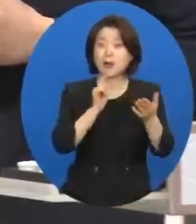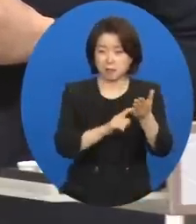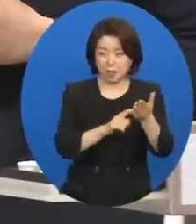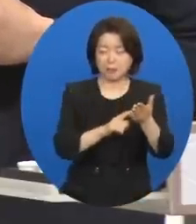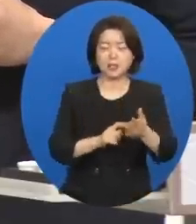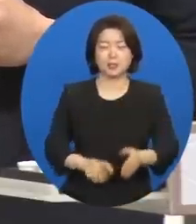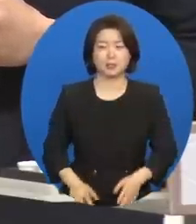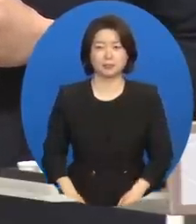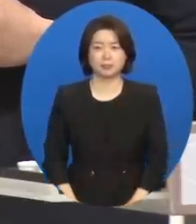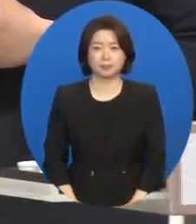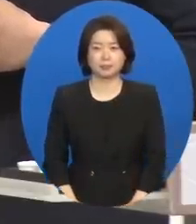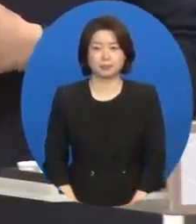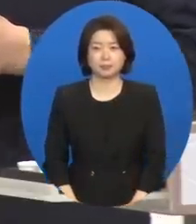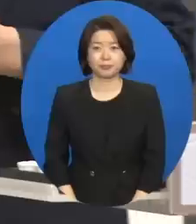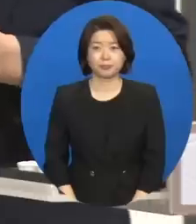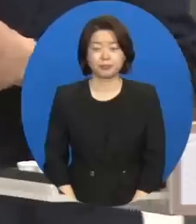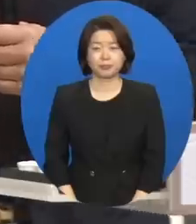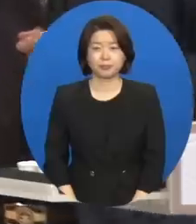이걸